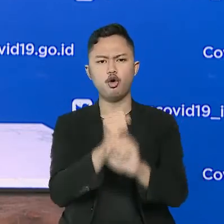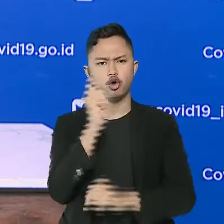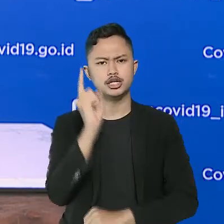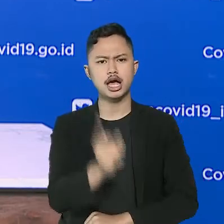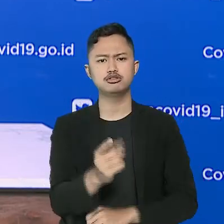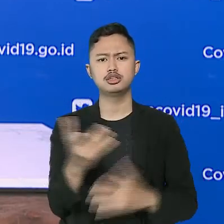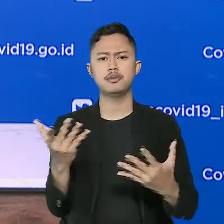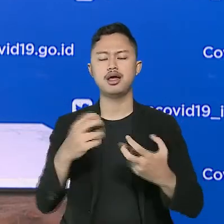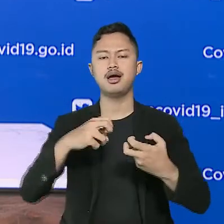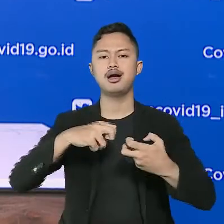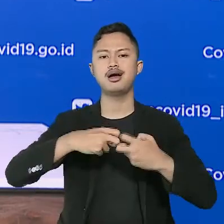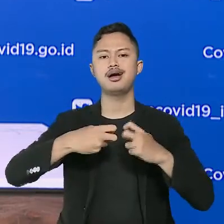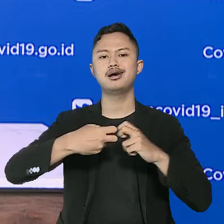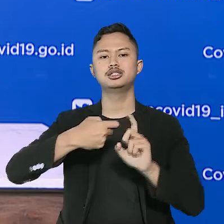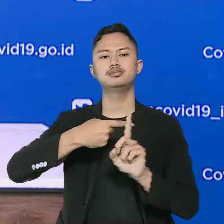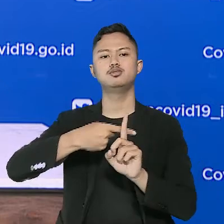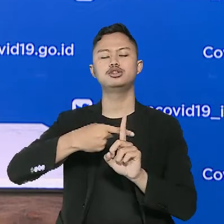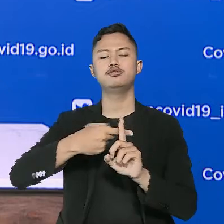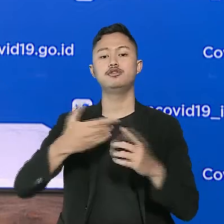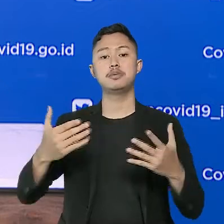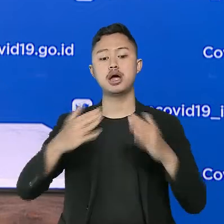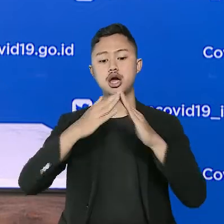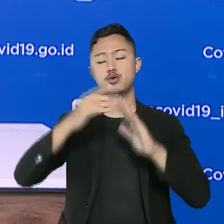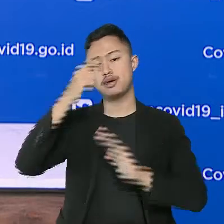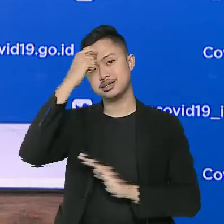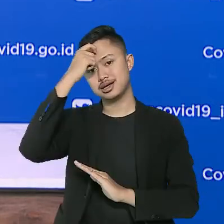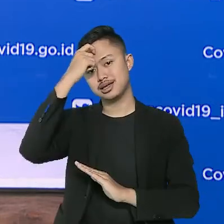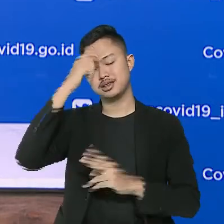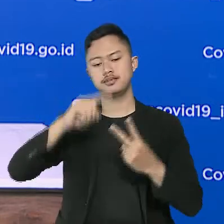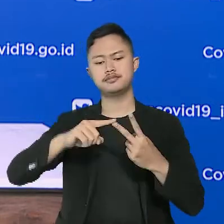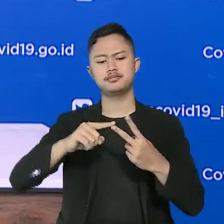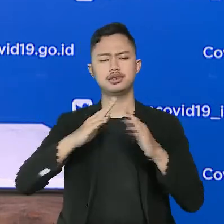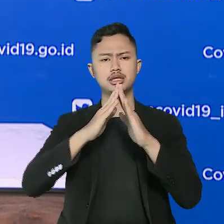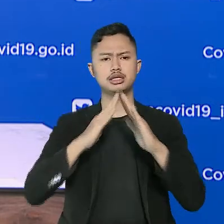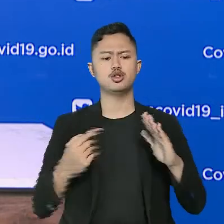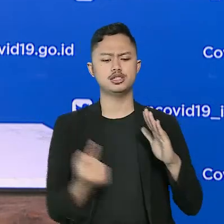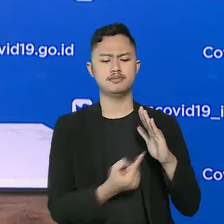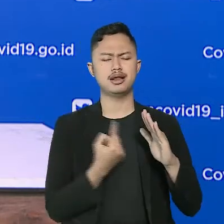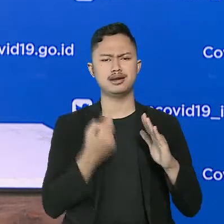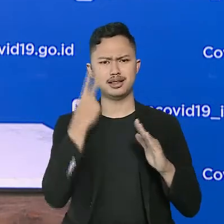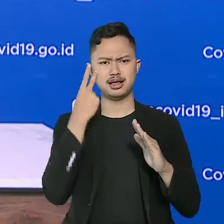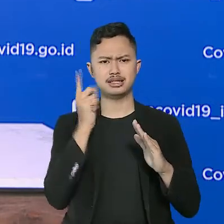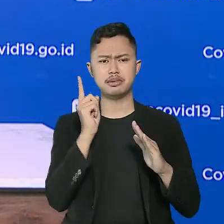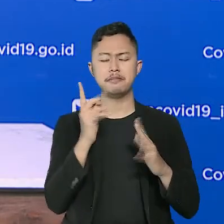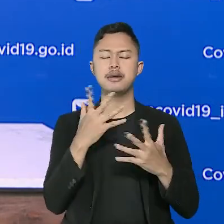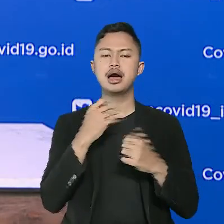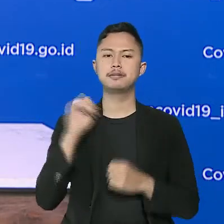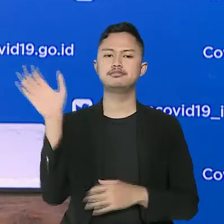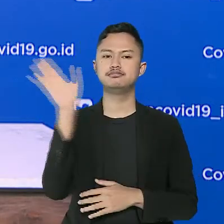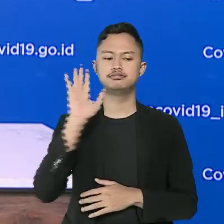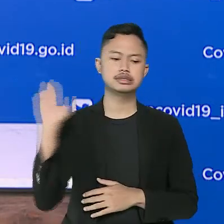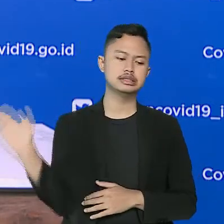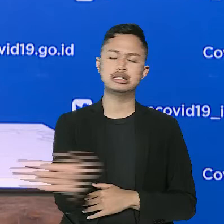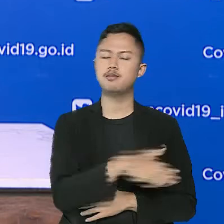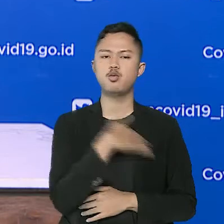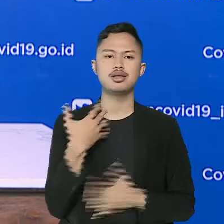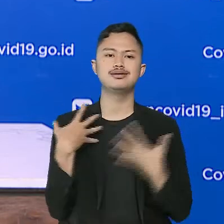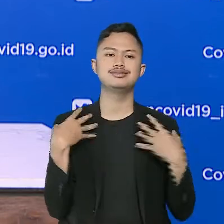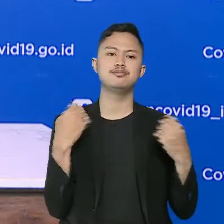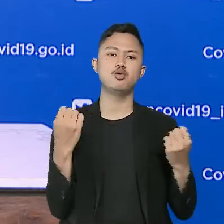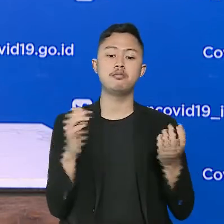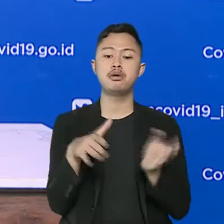pada kasus aktif, baik di rumah sakit maupun isolasi mandiri, agar seluruhnya dapat sembuh dan tidak ada yang